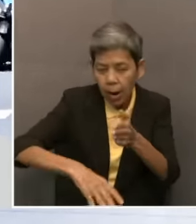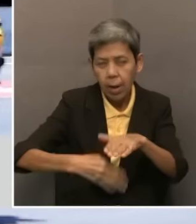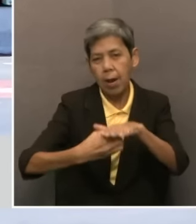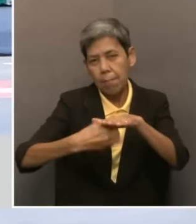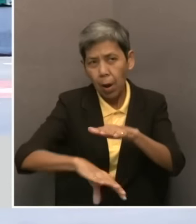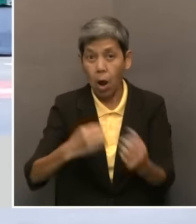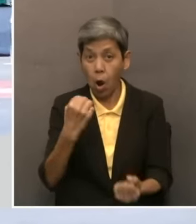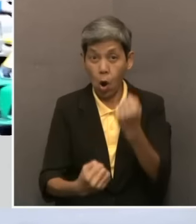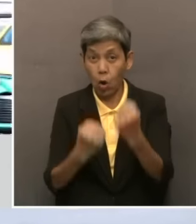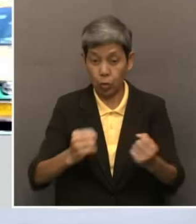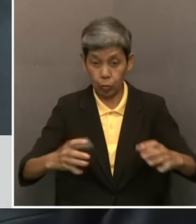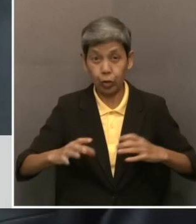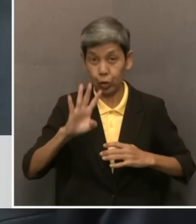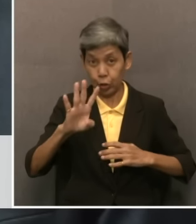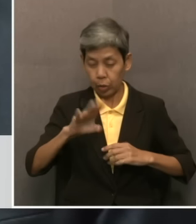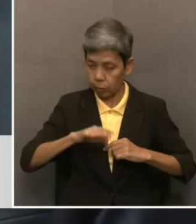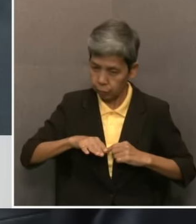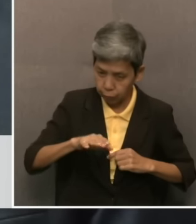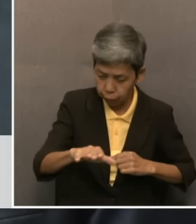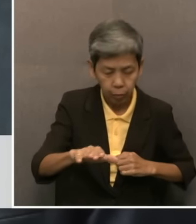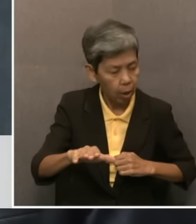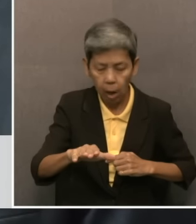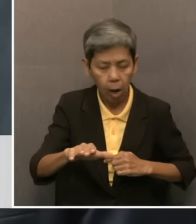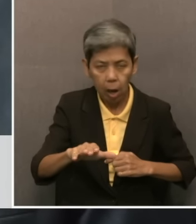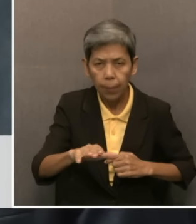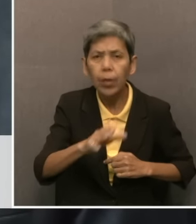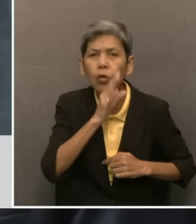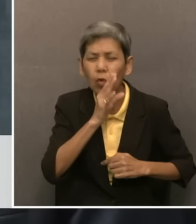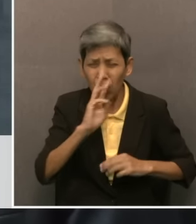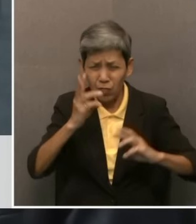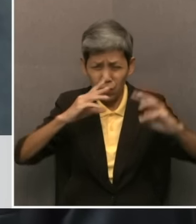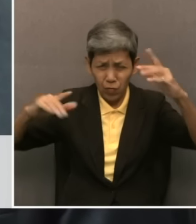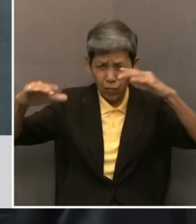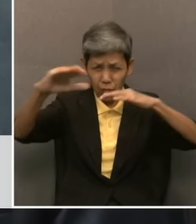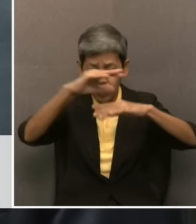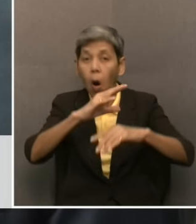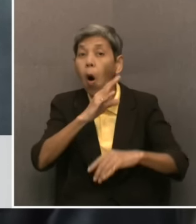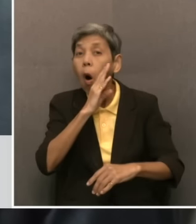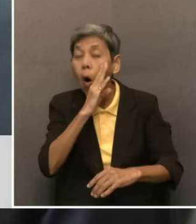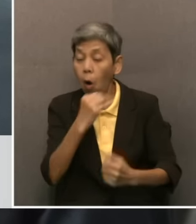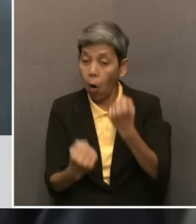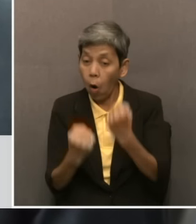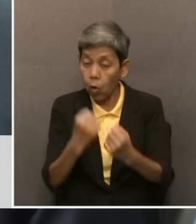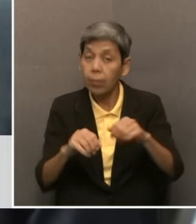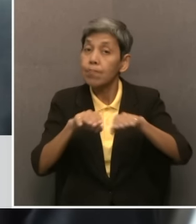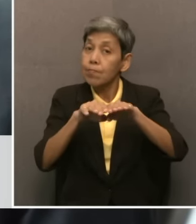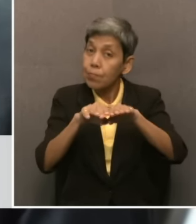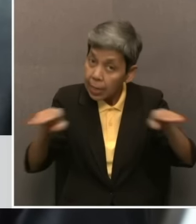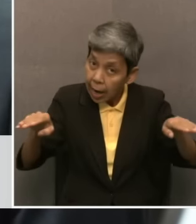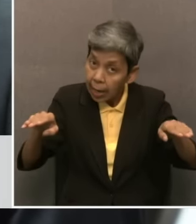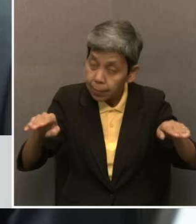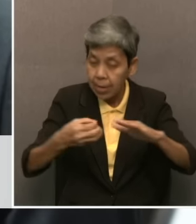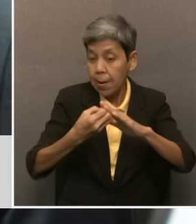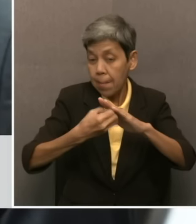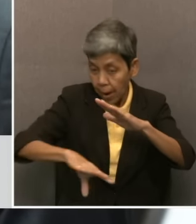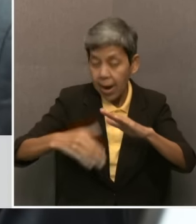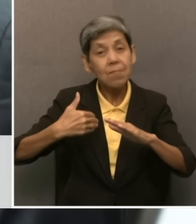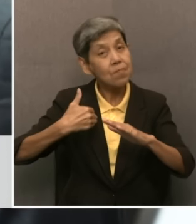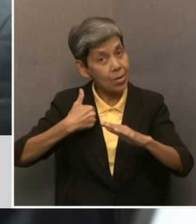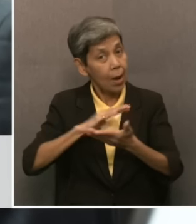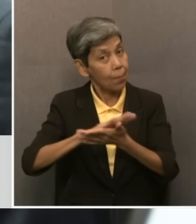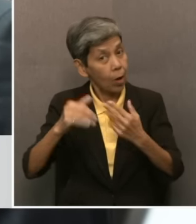นต์เกิน4ล้อเข้าพื้นที่ชั้นในกรณีค่าฝุ่นสูงแต่หากเป็นรถที่ผ่านมาตรฐานเป็นถ่ายน้ำมันเครื่องไส้กรอง